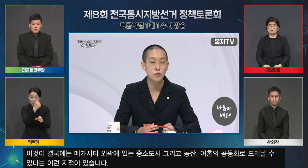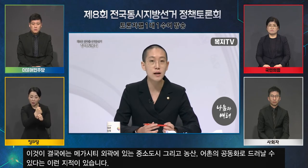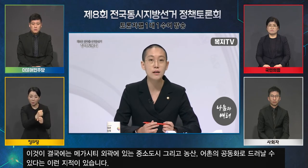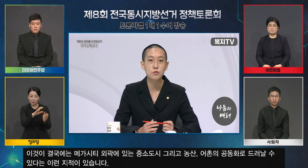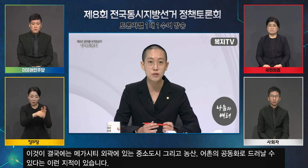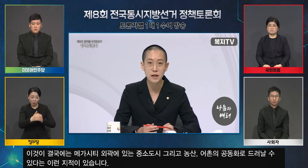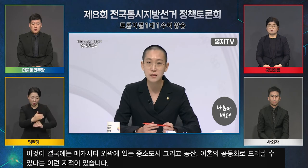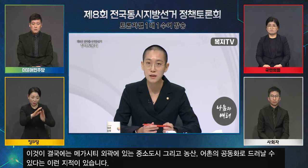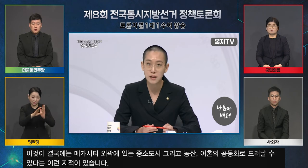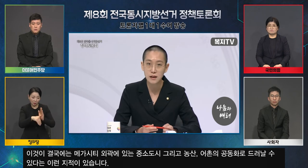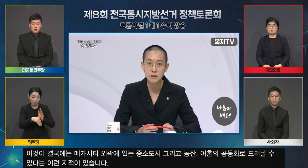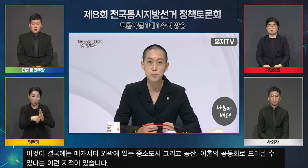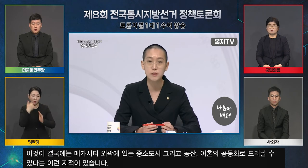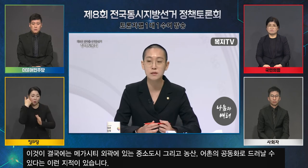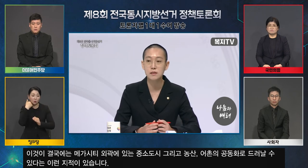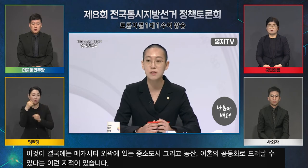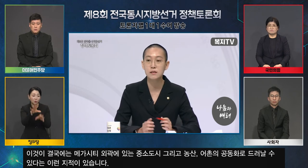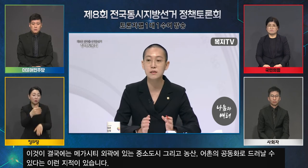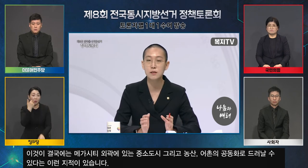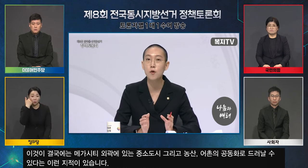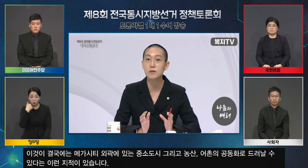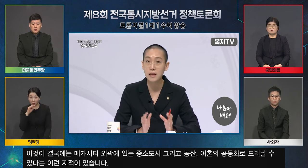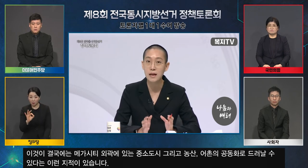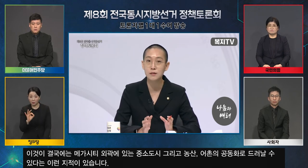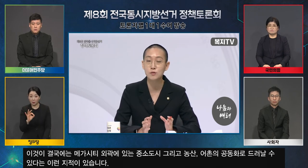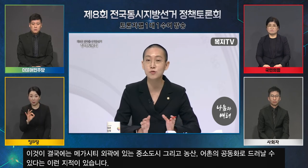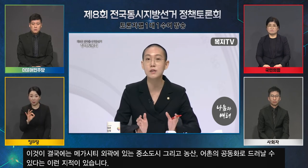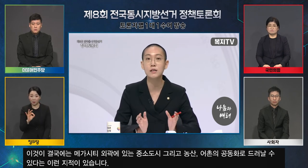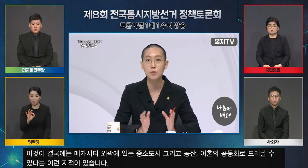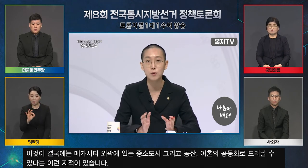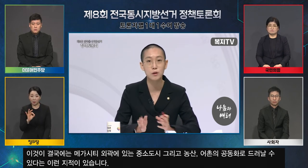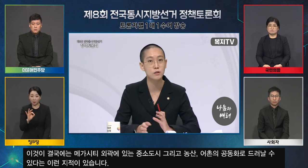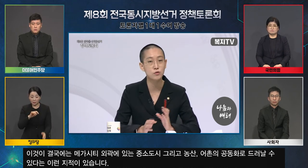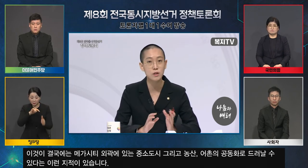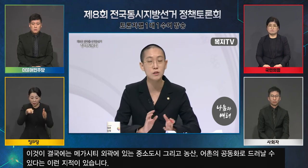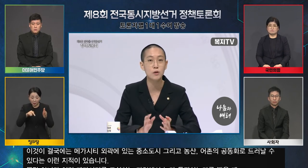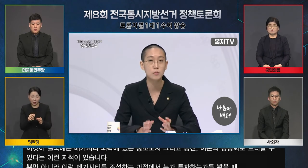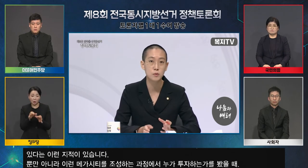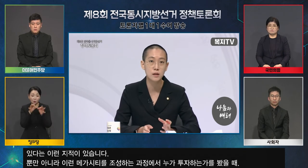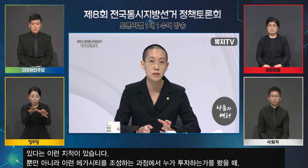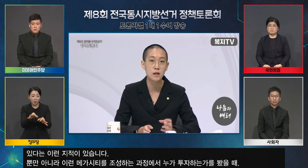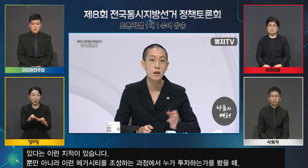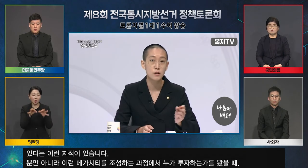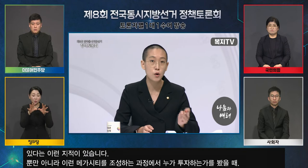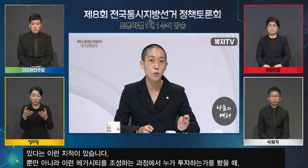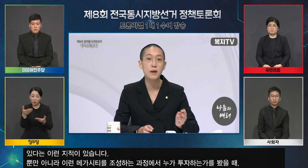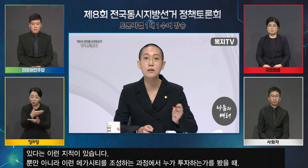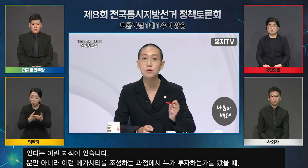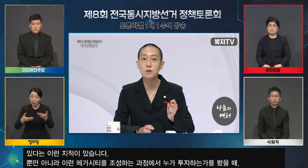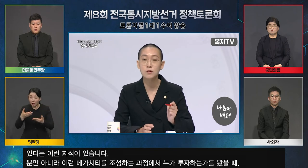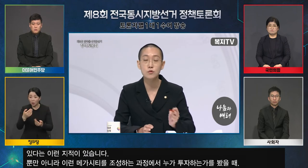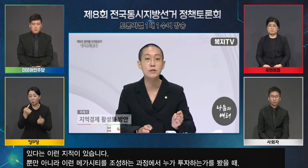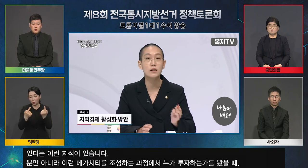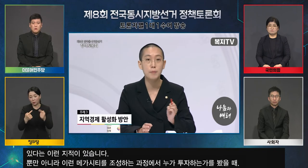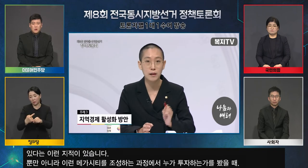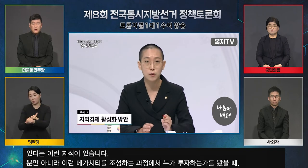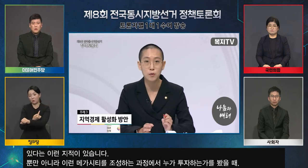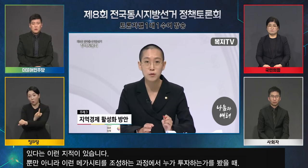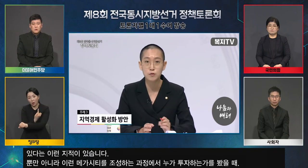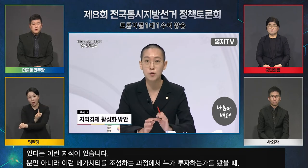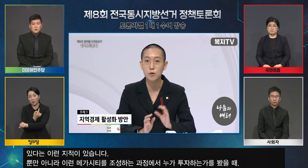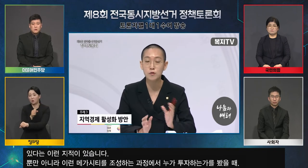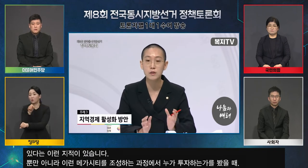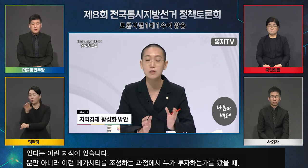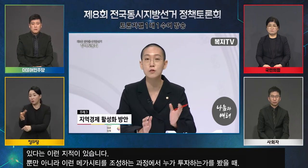누가 투자하는가를 봤을 때 그 역 내에서 투자가 되고 이것이 순환이 되기보다는 역 외에서 투자를